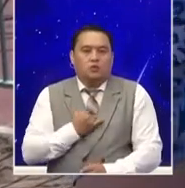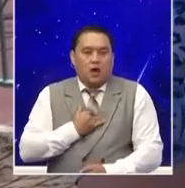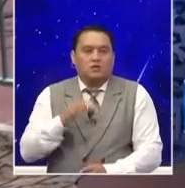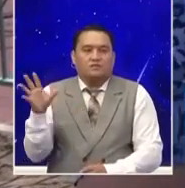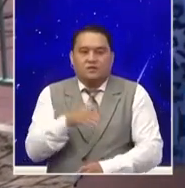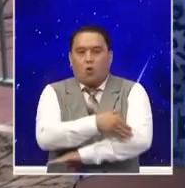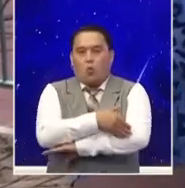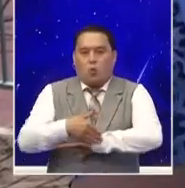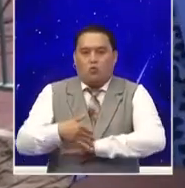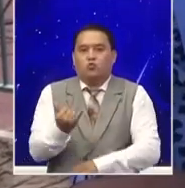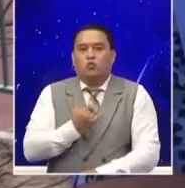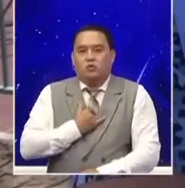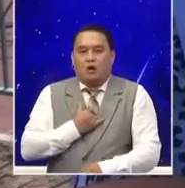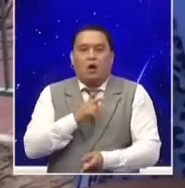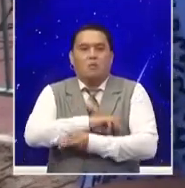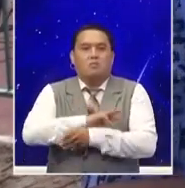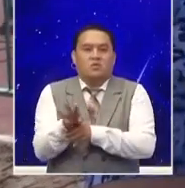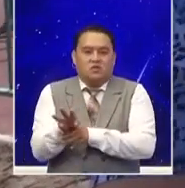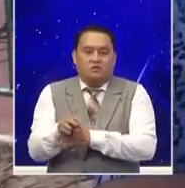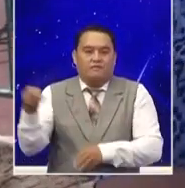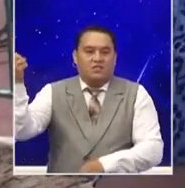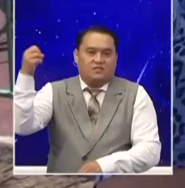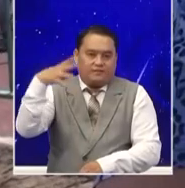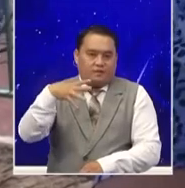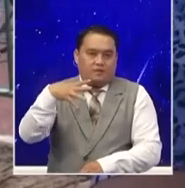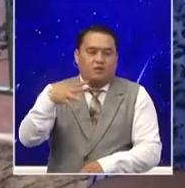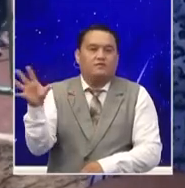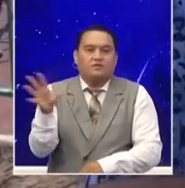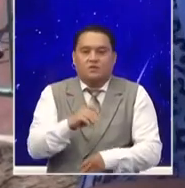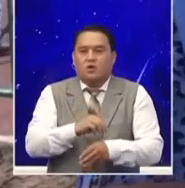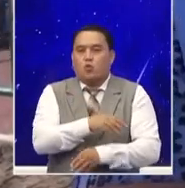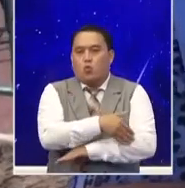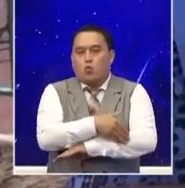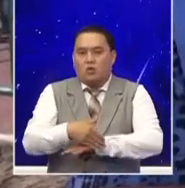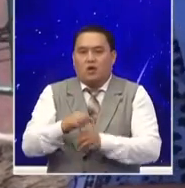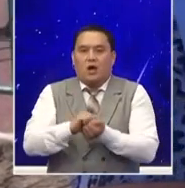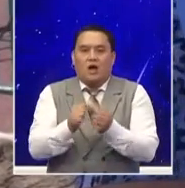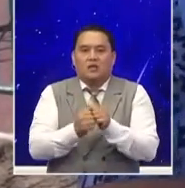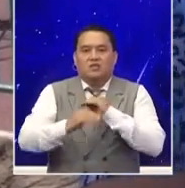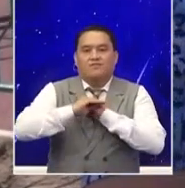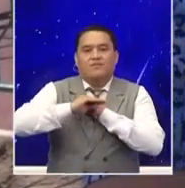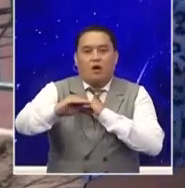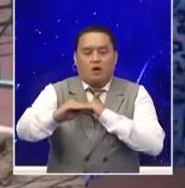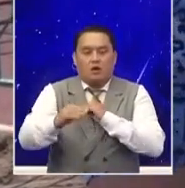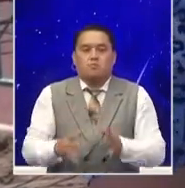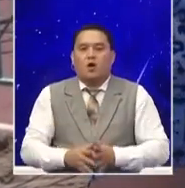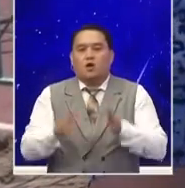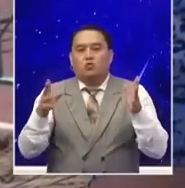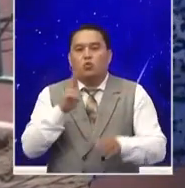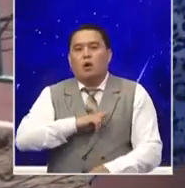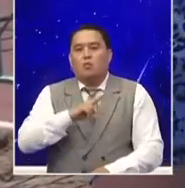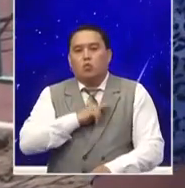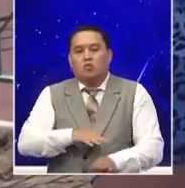Все улицы у нас оснащены освещением, все улицы у нас асфальтируются. Очень большую